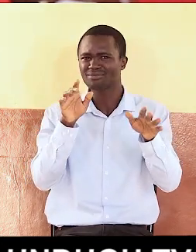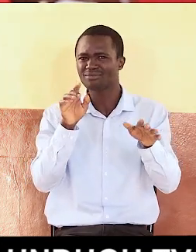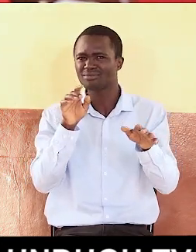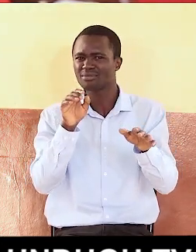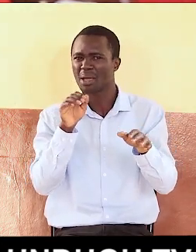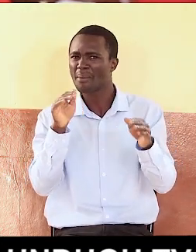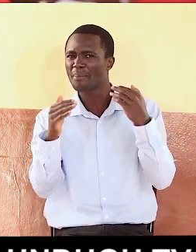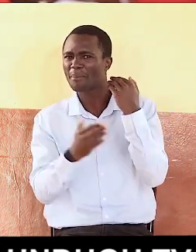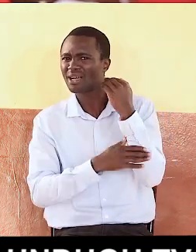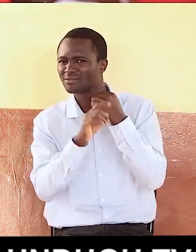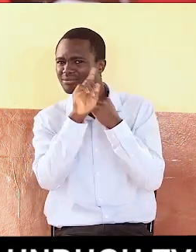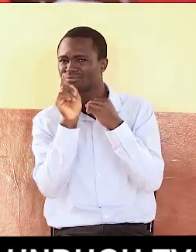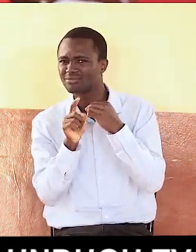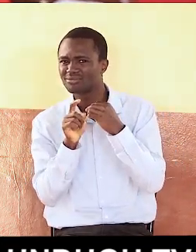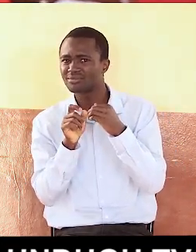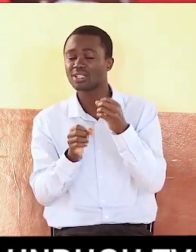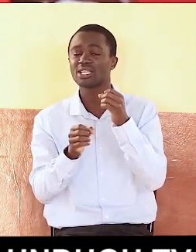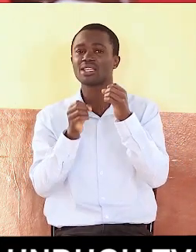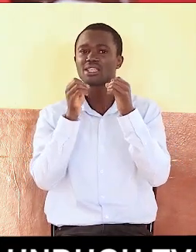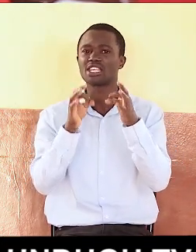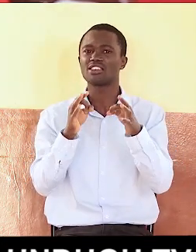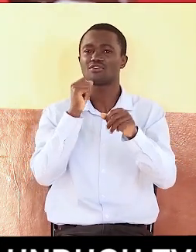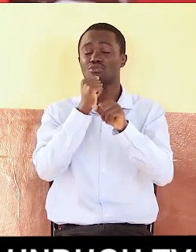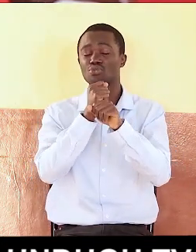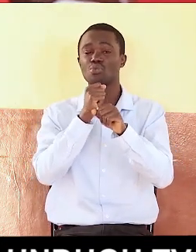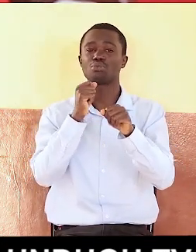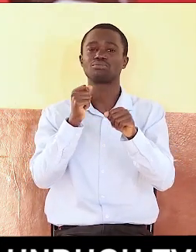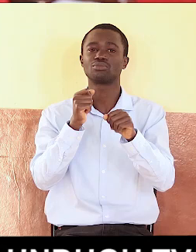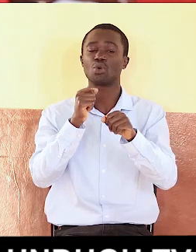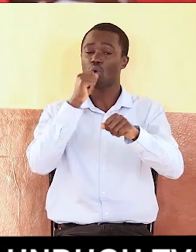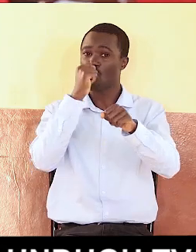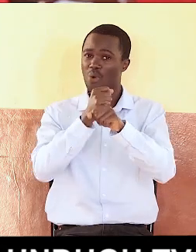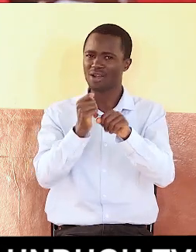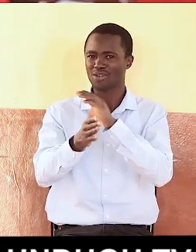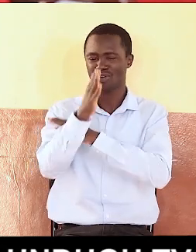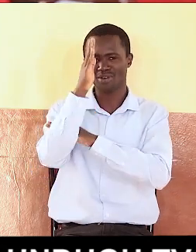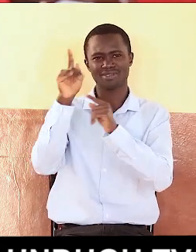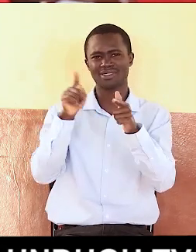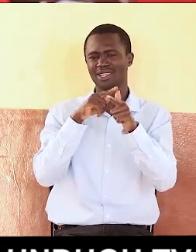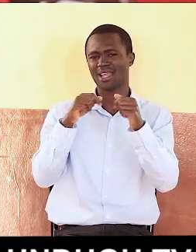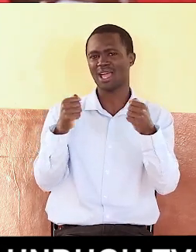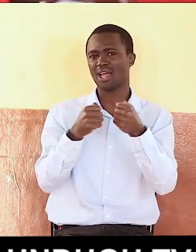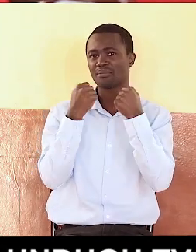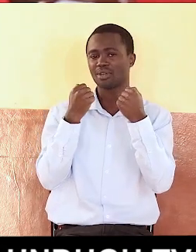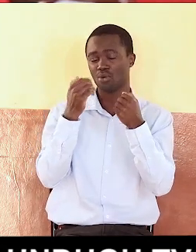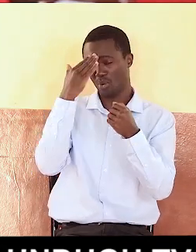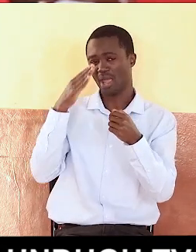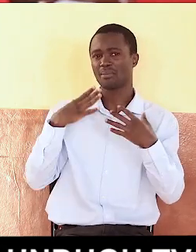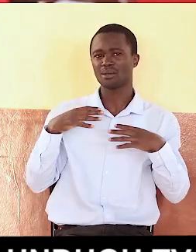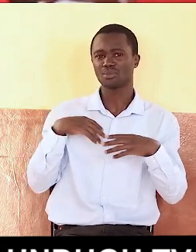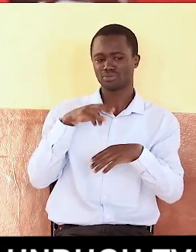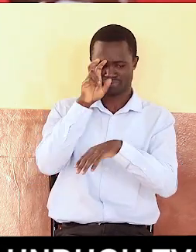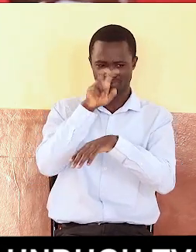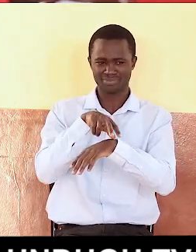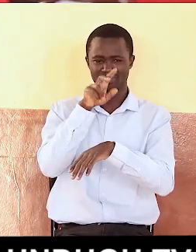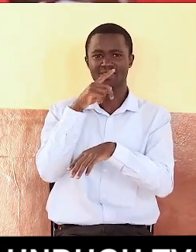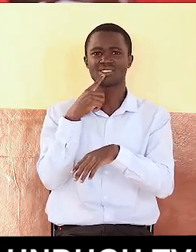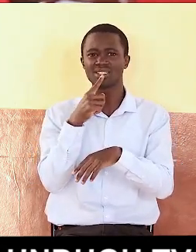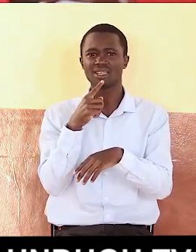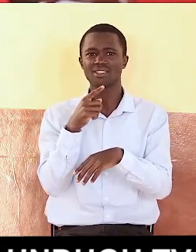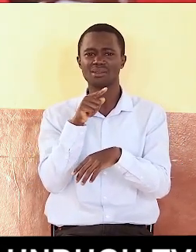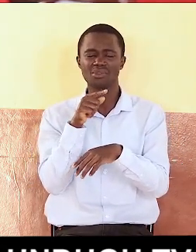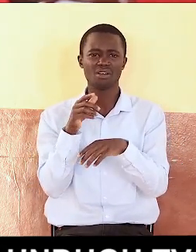Kama utatenda kazi ya Mungu, kuna hiyo saidi. Na ndio sababu watu wanatudharau, walikuwa wanaona, hiyo